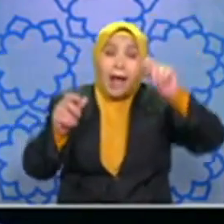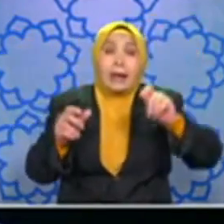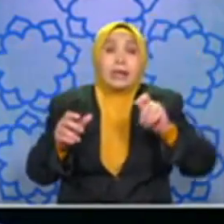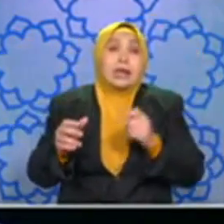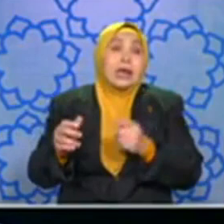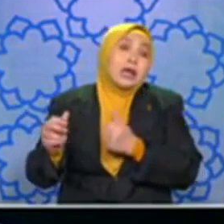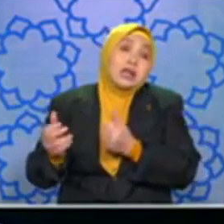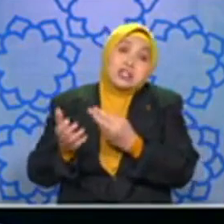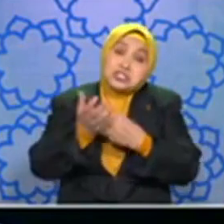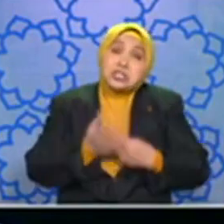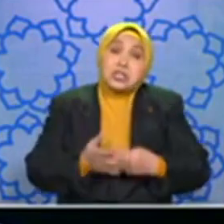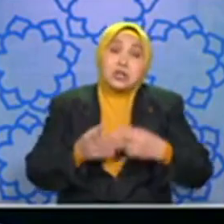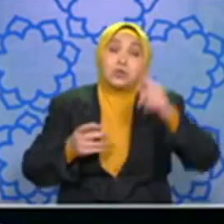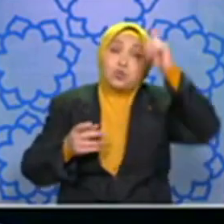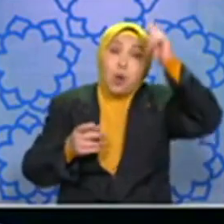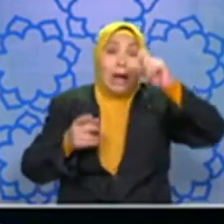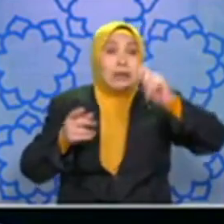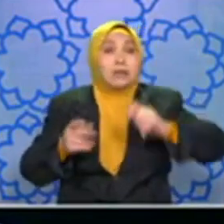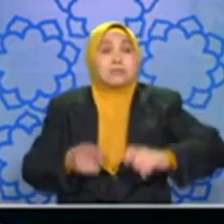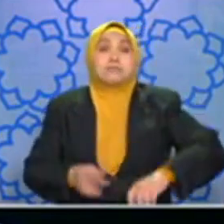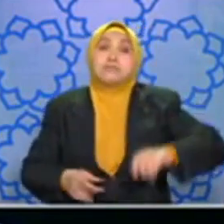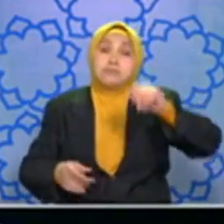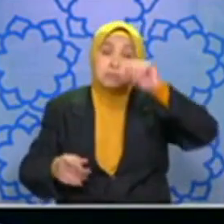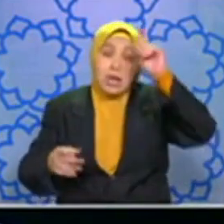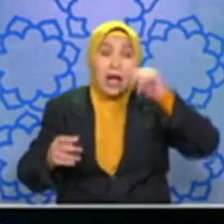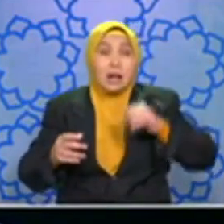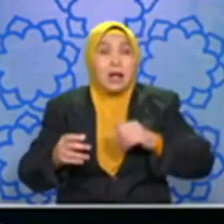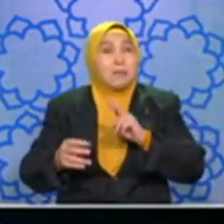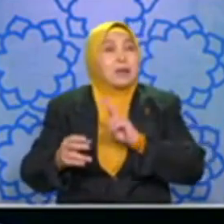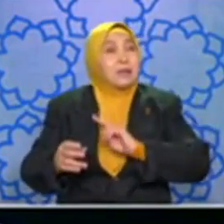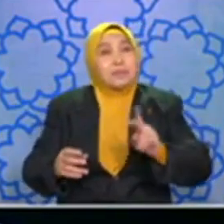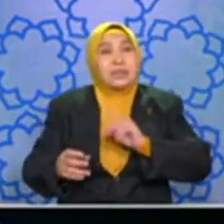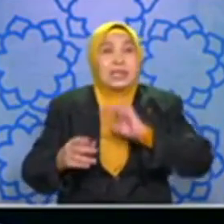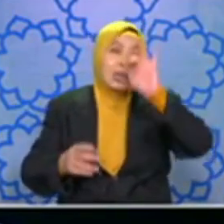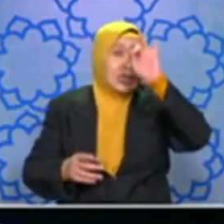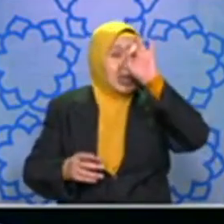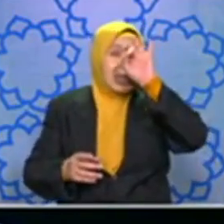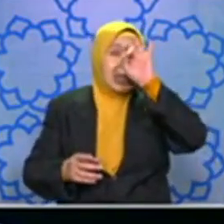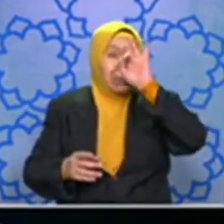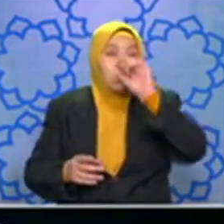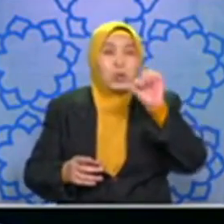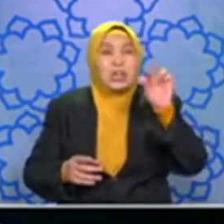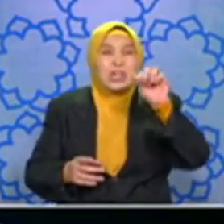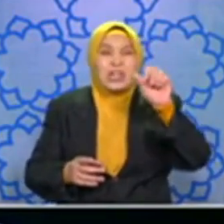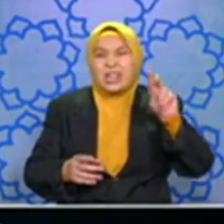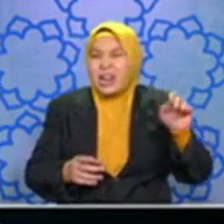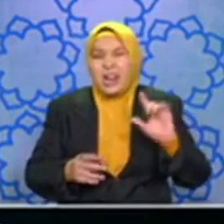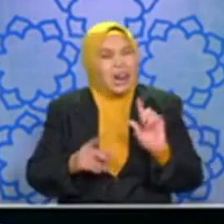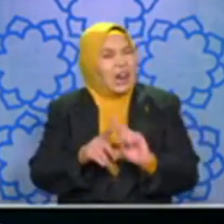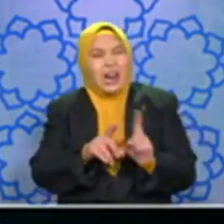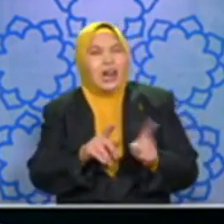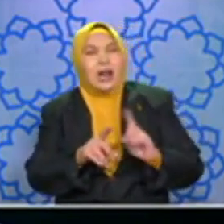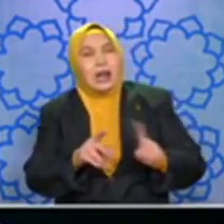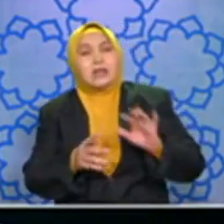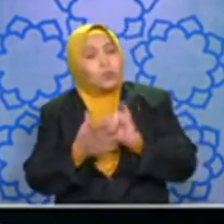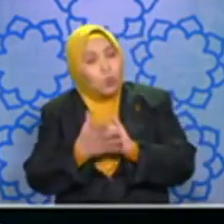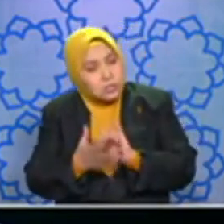macam-macam. Ya, dalam agama Hindu, dalam agama Greek dan macam-macam, ya. Jadi apa yang